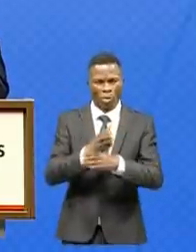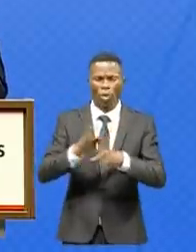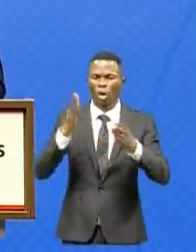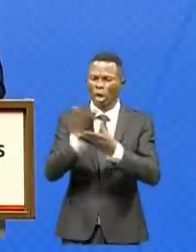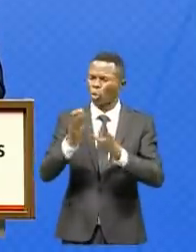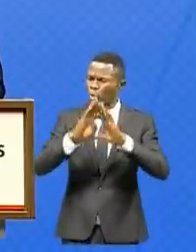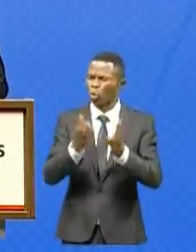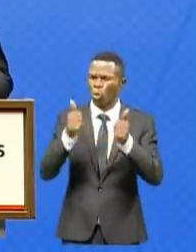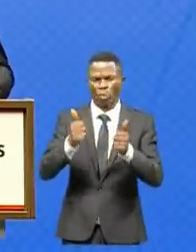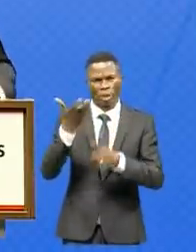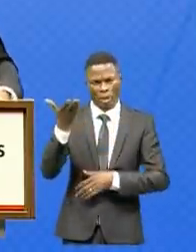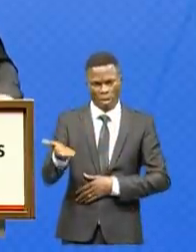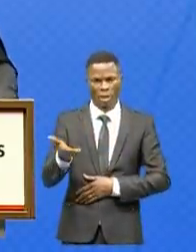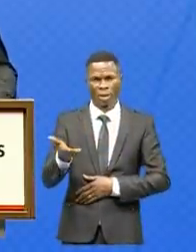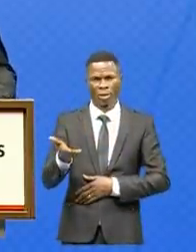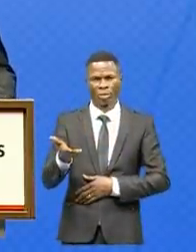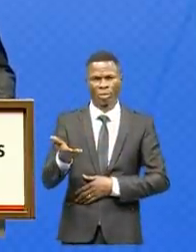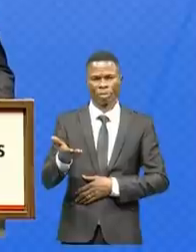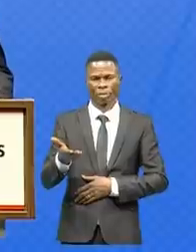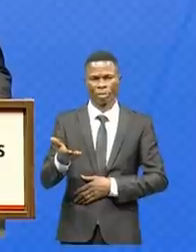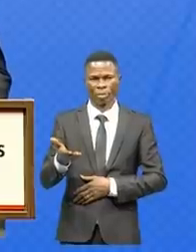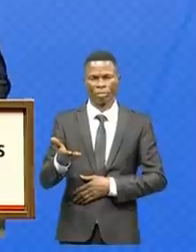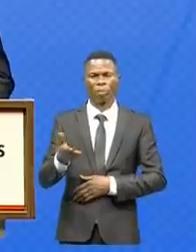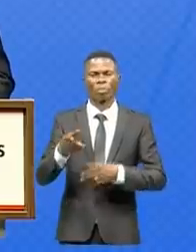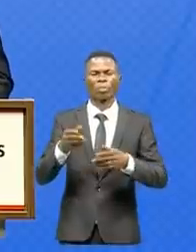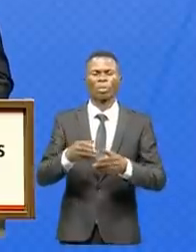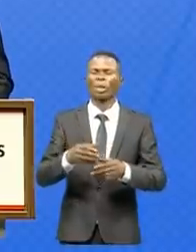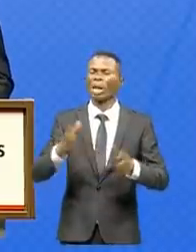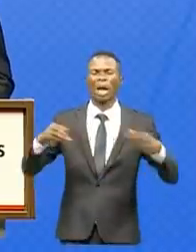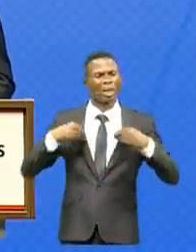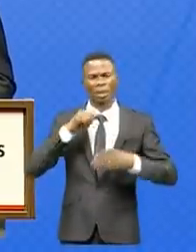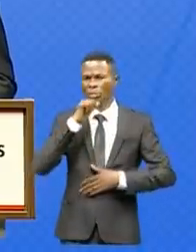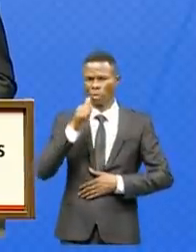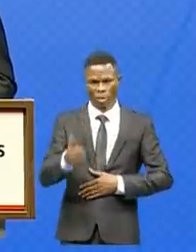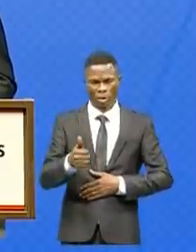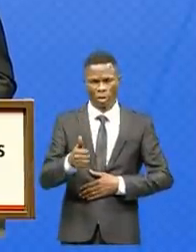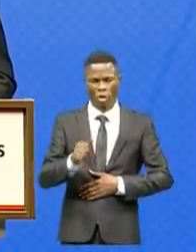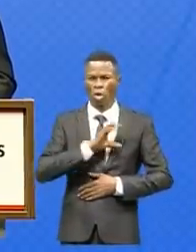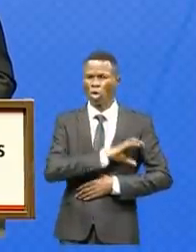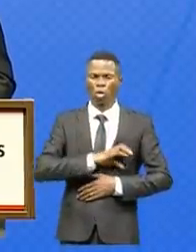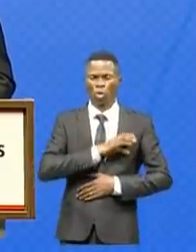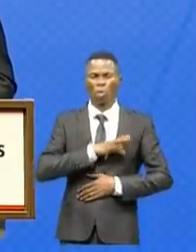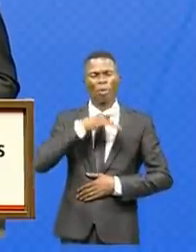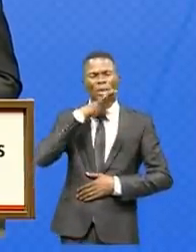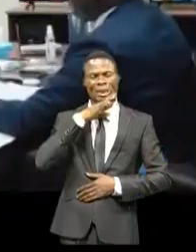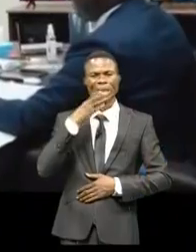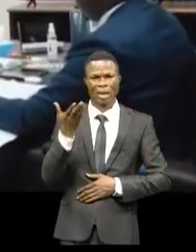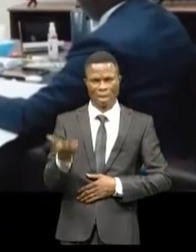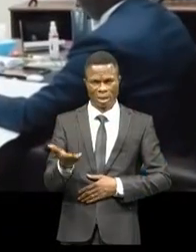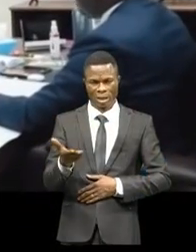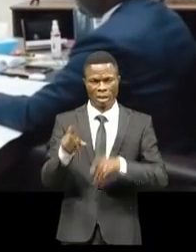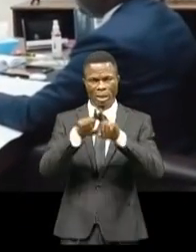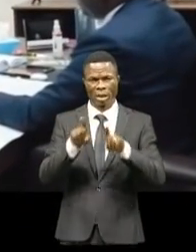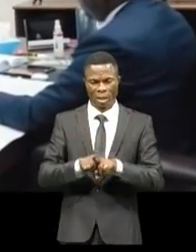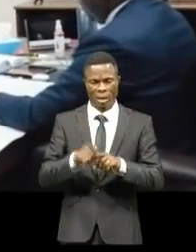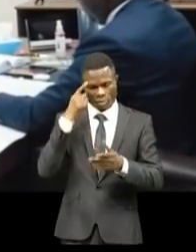les documents y afférents. Il a fermement condamné cet acte déplorable et il a de